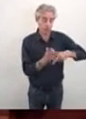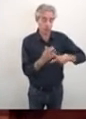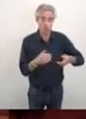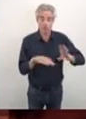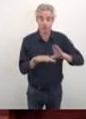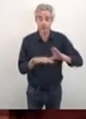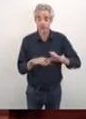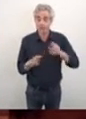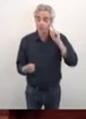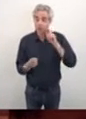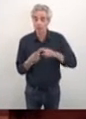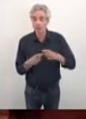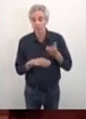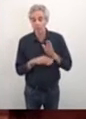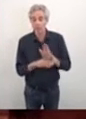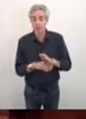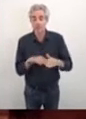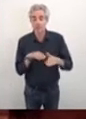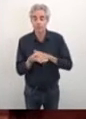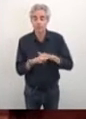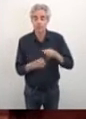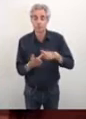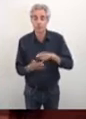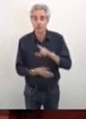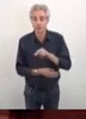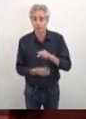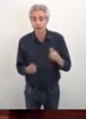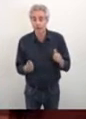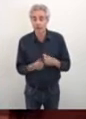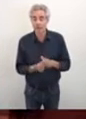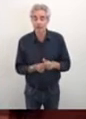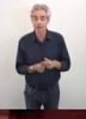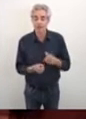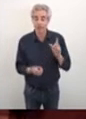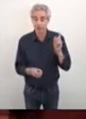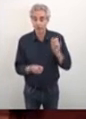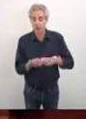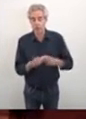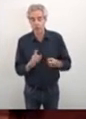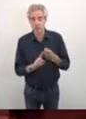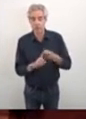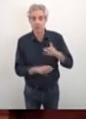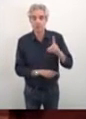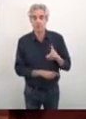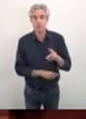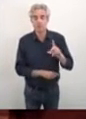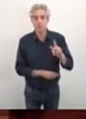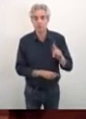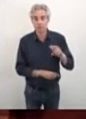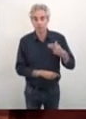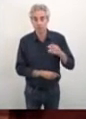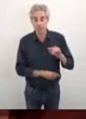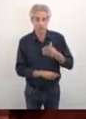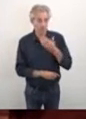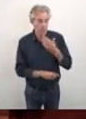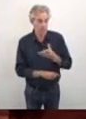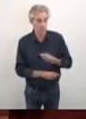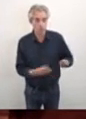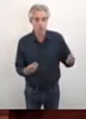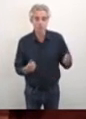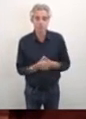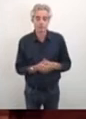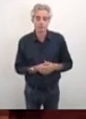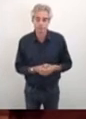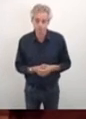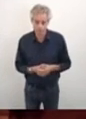Le sujet ayant été porté politiquement dès 2020, avec une adhésion assez incroyable de la DGNC, et je tiens ici à les remercier, parce qu'on ne nous